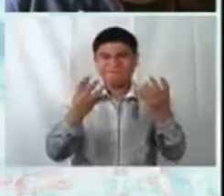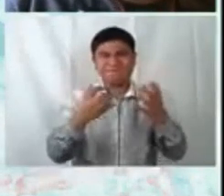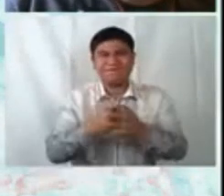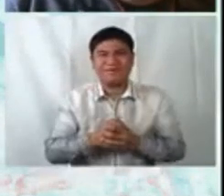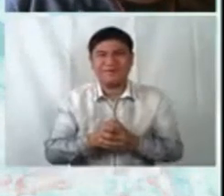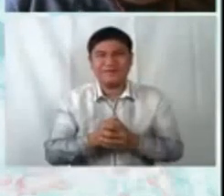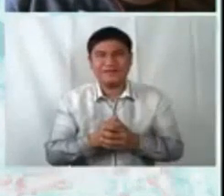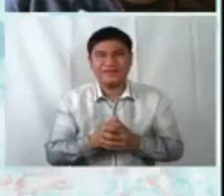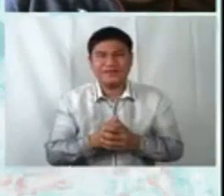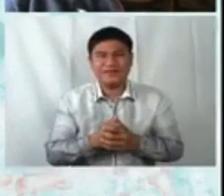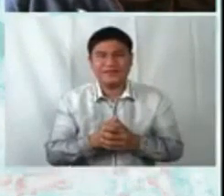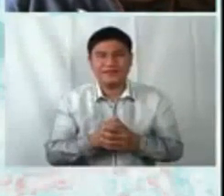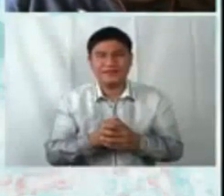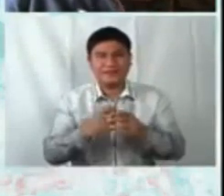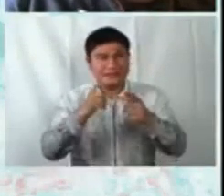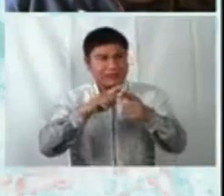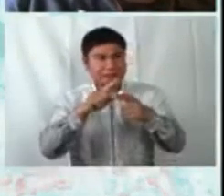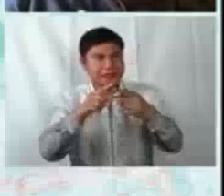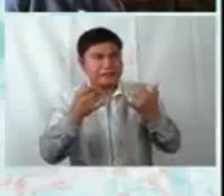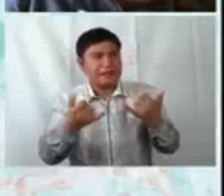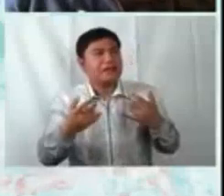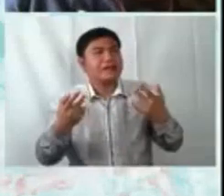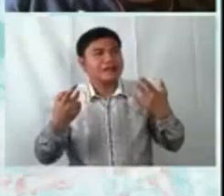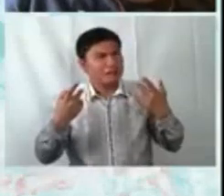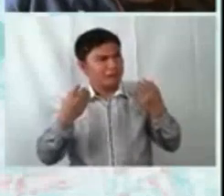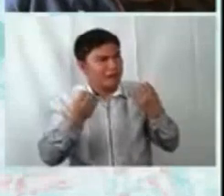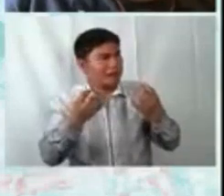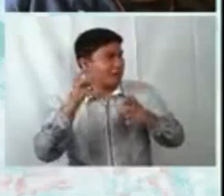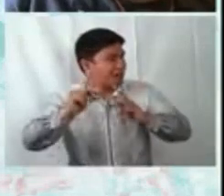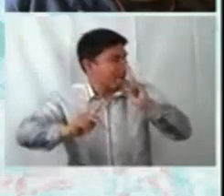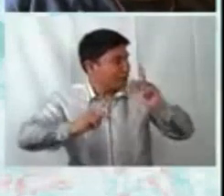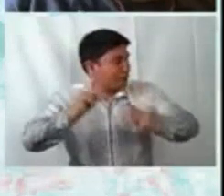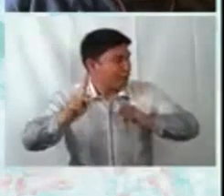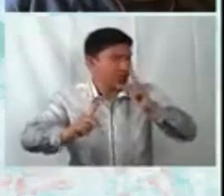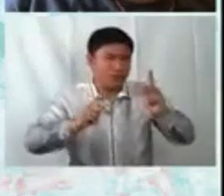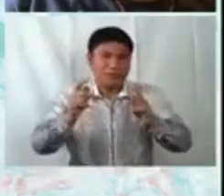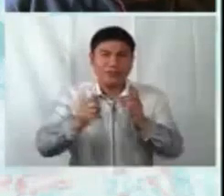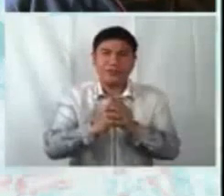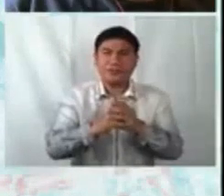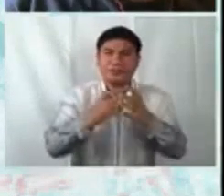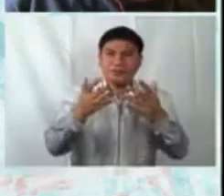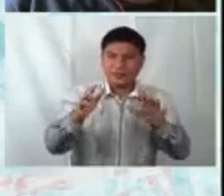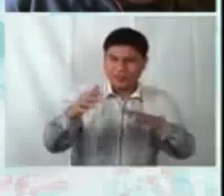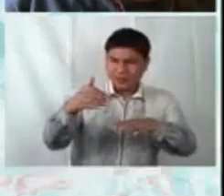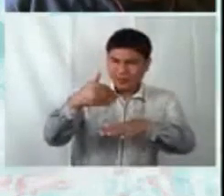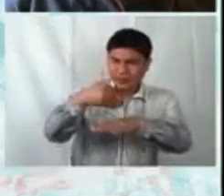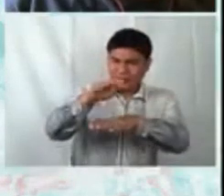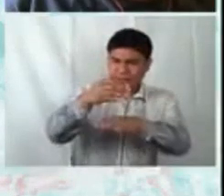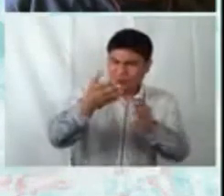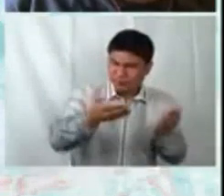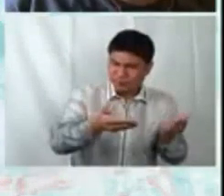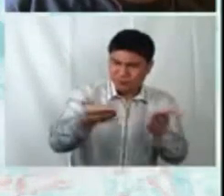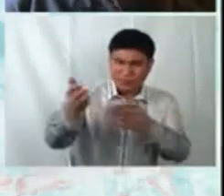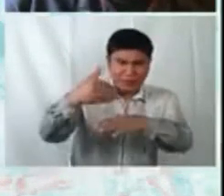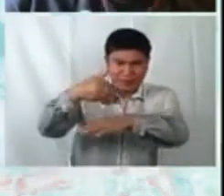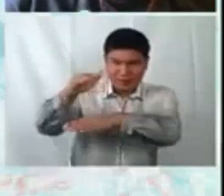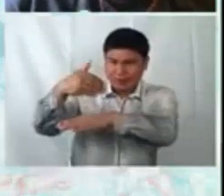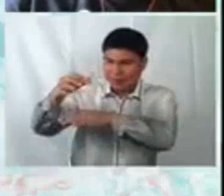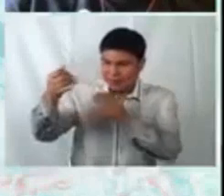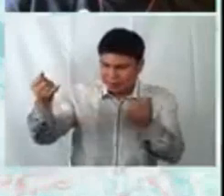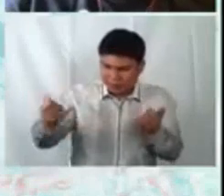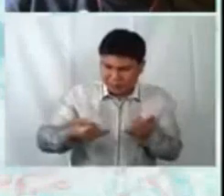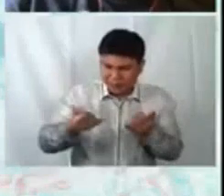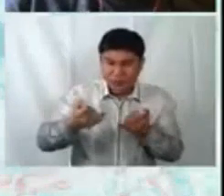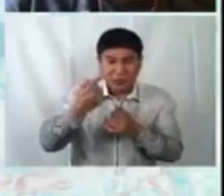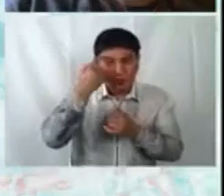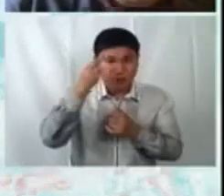And isa pa, maraming tao, 7 pa lamang ang nakalilipas, nagpadala na ng mga paanyaya para sa makasaysayang pangyayari.